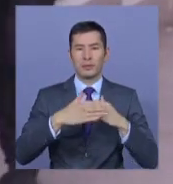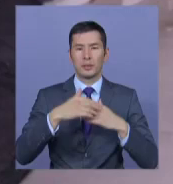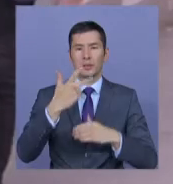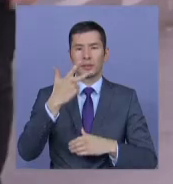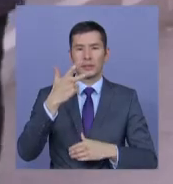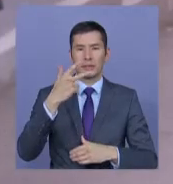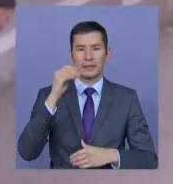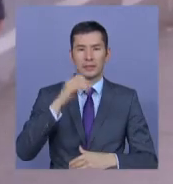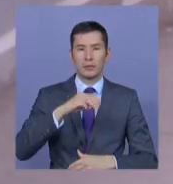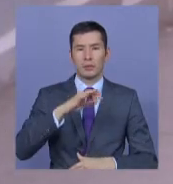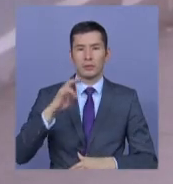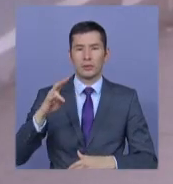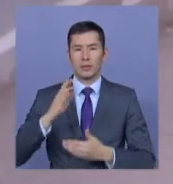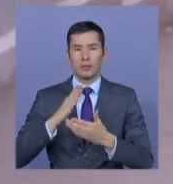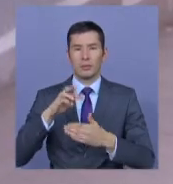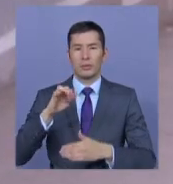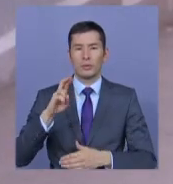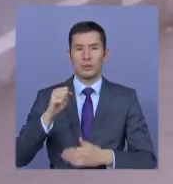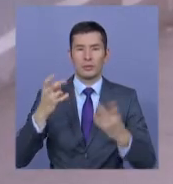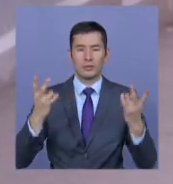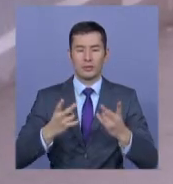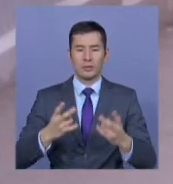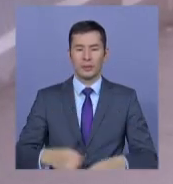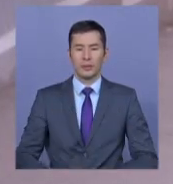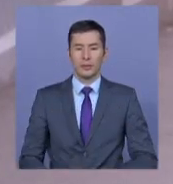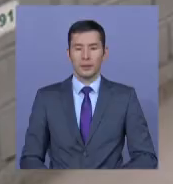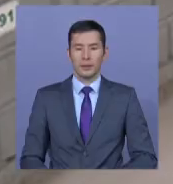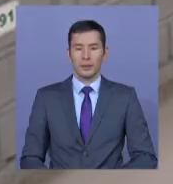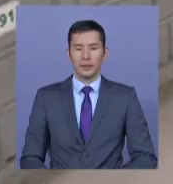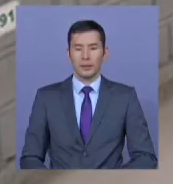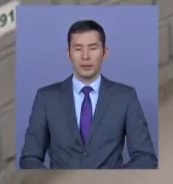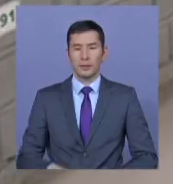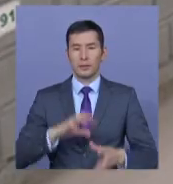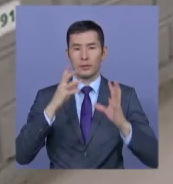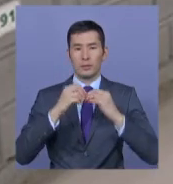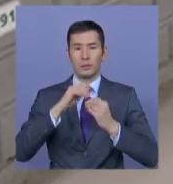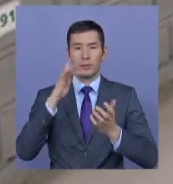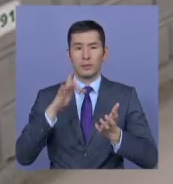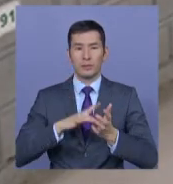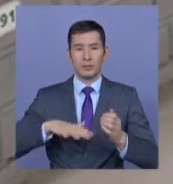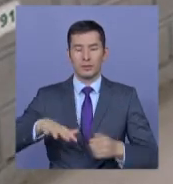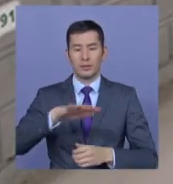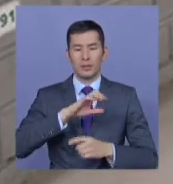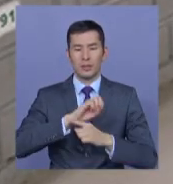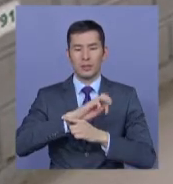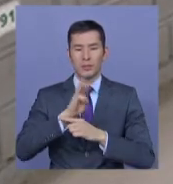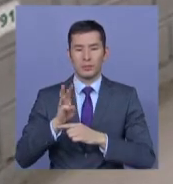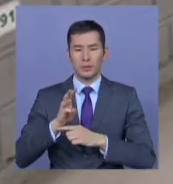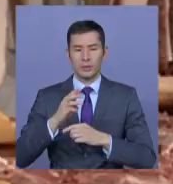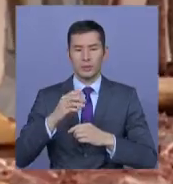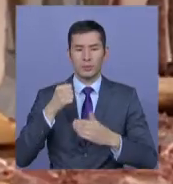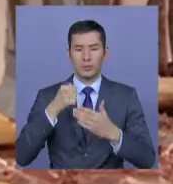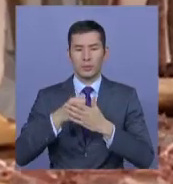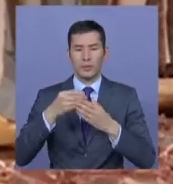қойылған межелі баға нан құнының қымбаттамауына септеседі. Жалпы қаланы азық-түлік қормен қамтамасыз етіп, оны көктемге